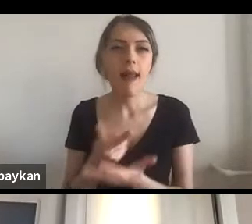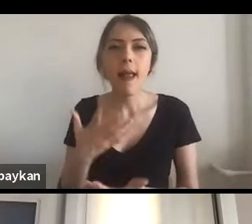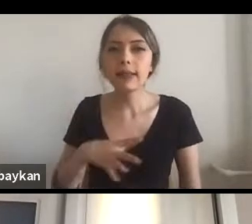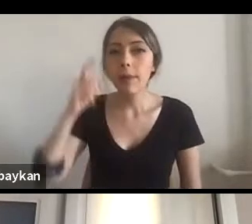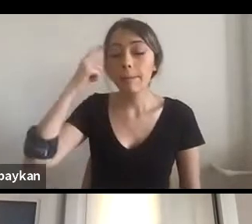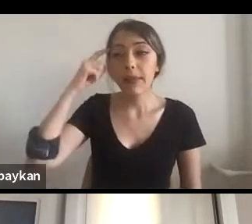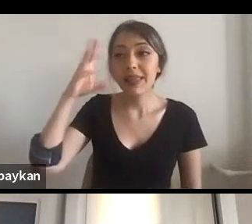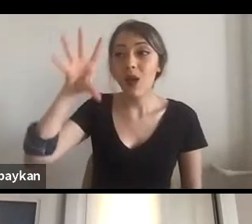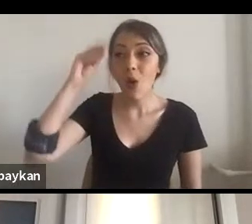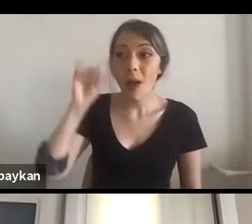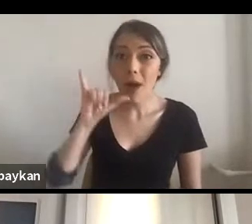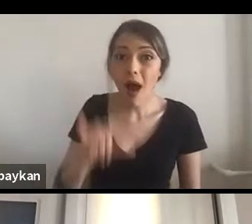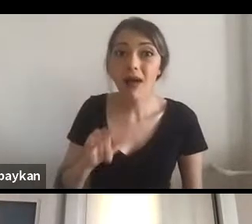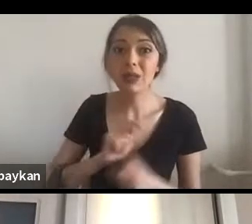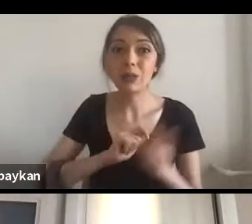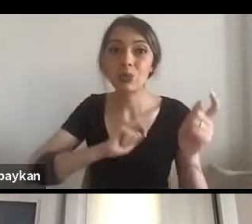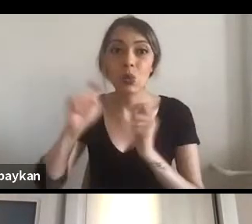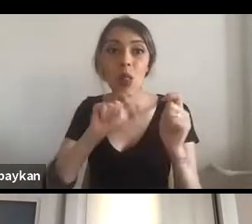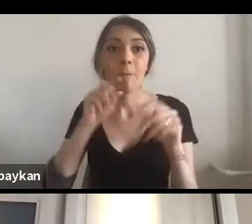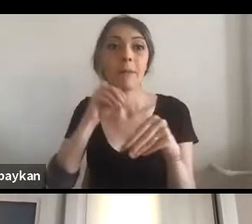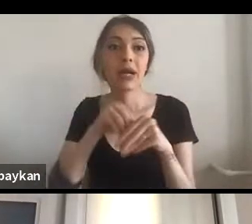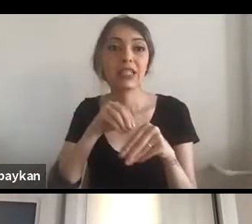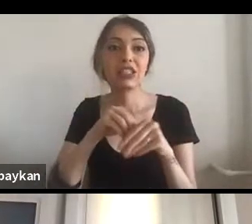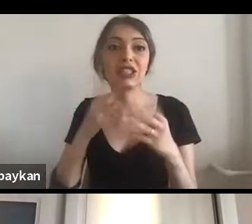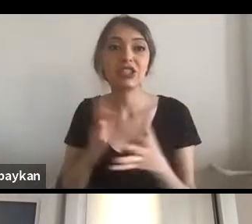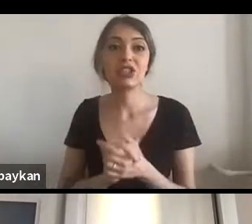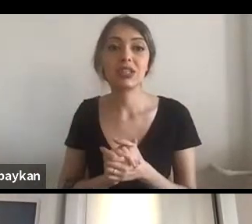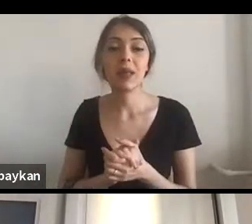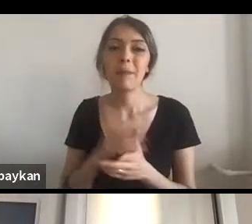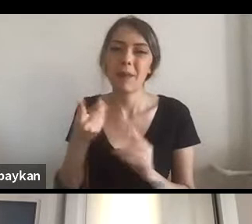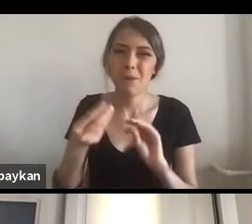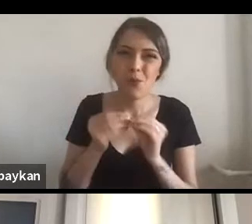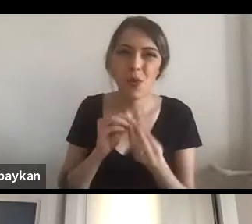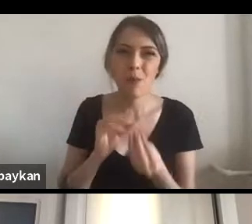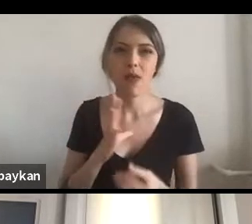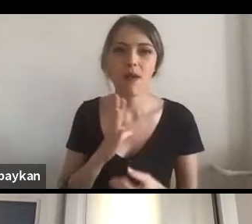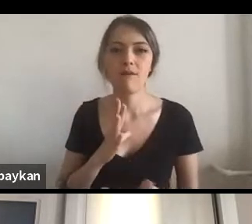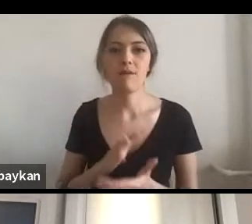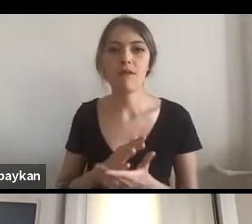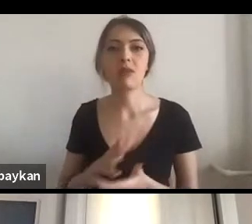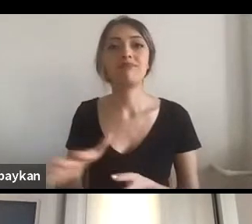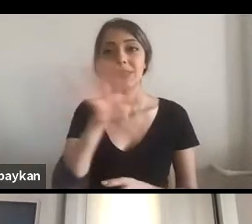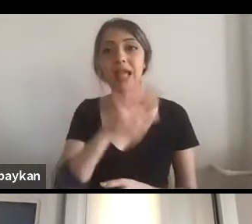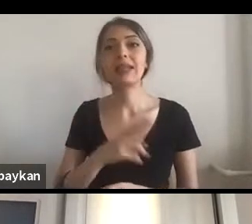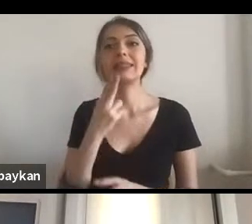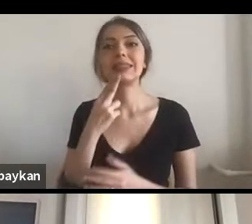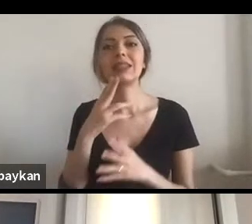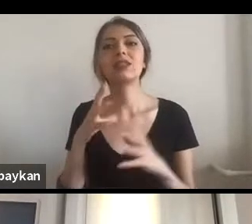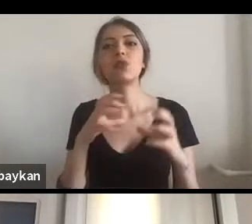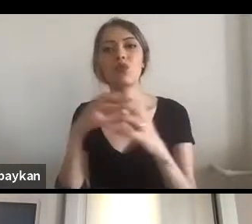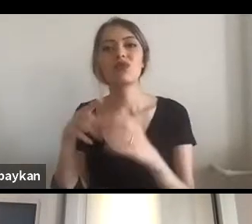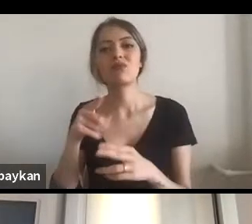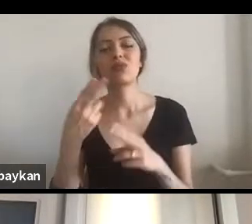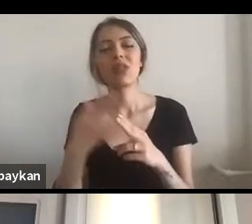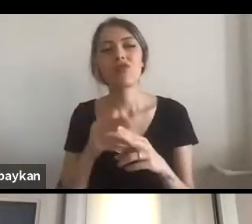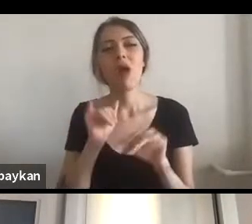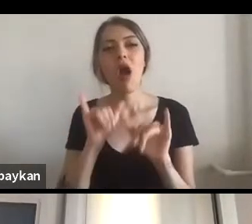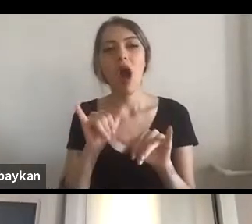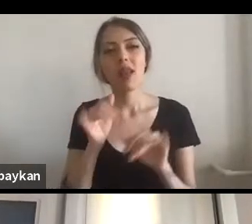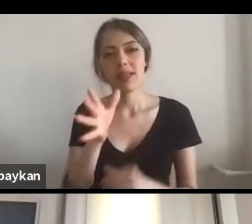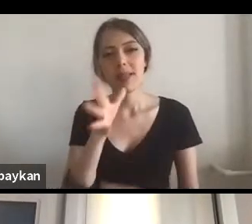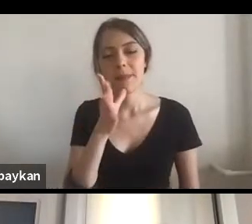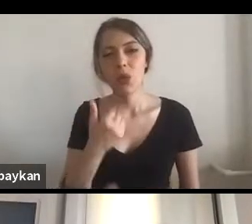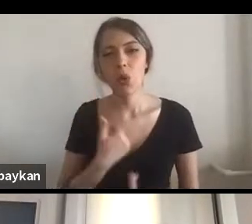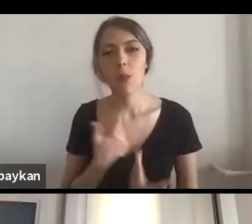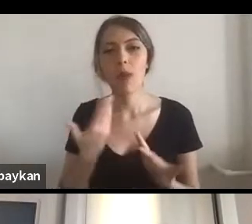edinme hakkını kullanmak konusunda şöyle bir sorun da var. Eminim buradaki pek çok kadın örgütü bunu deneyimlemiştir. Nasıl